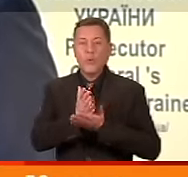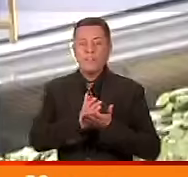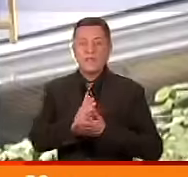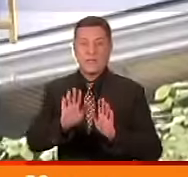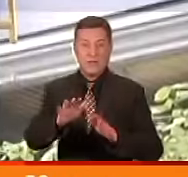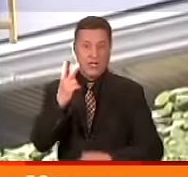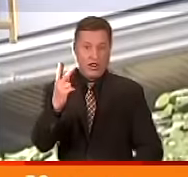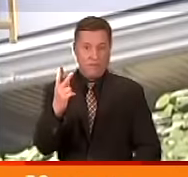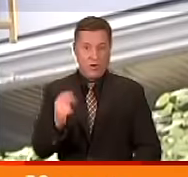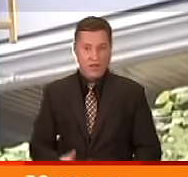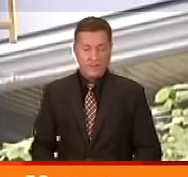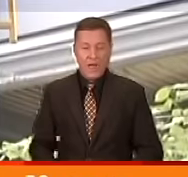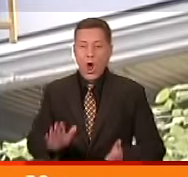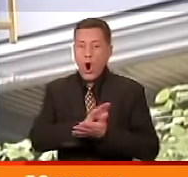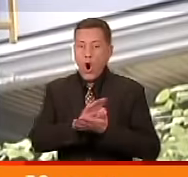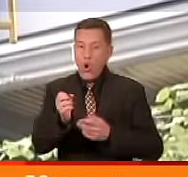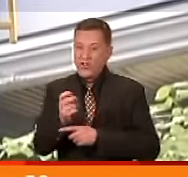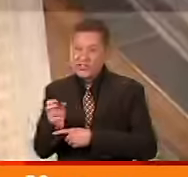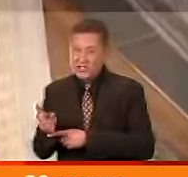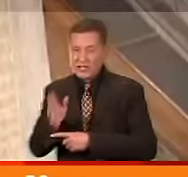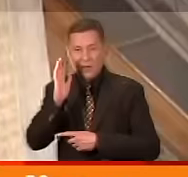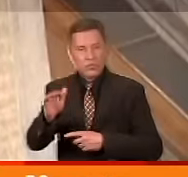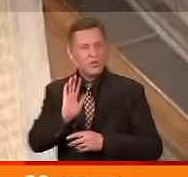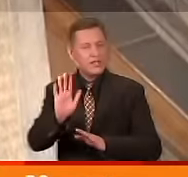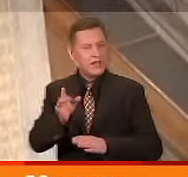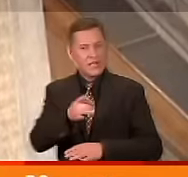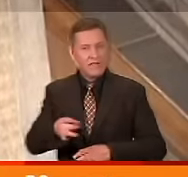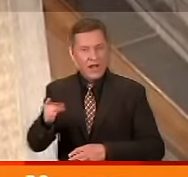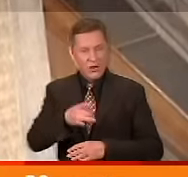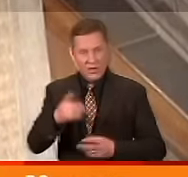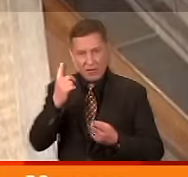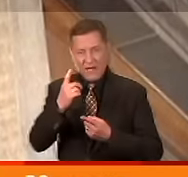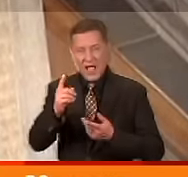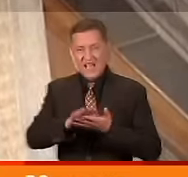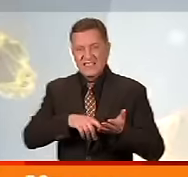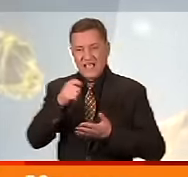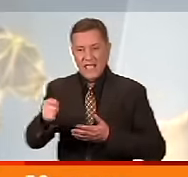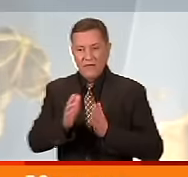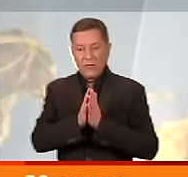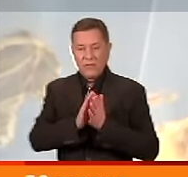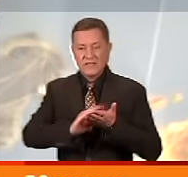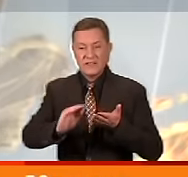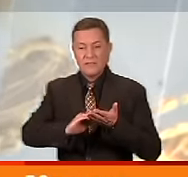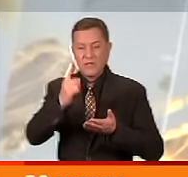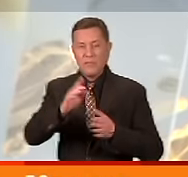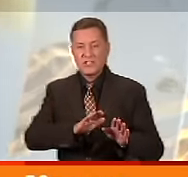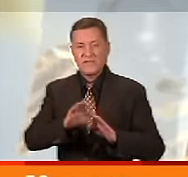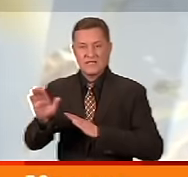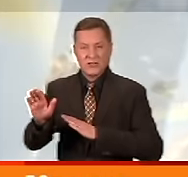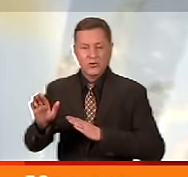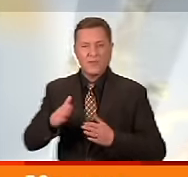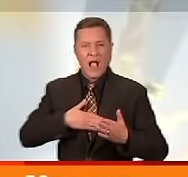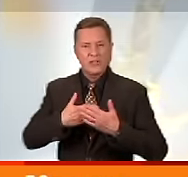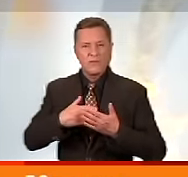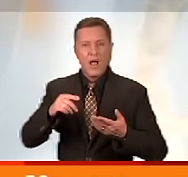2. Очищення буде не лише на районних рівнях. Заяви на звільнення Луценко попросив написати свого першого заступника Юрія Севрука. Він активно